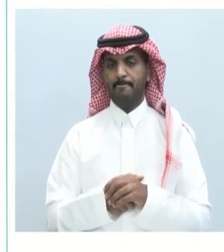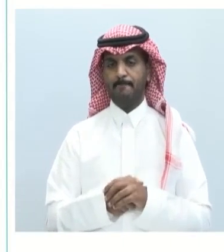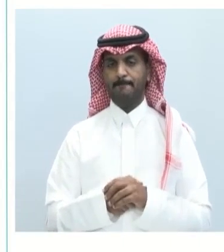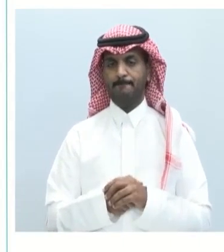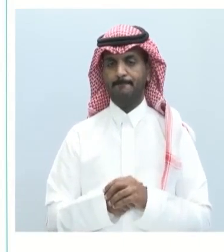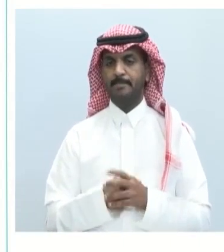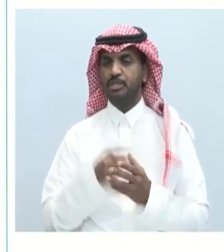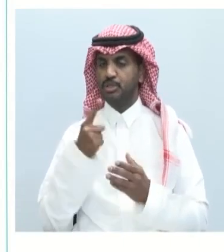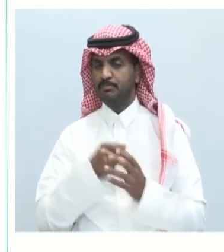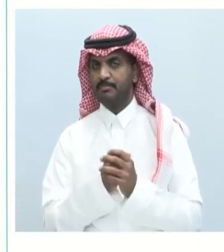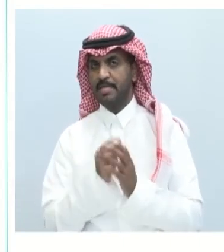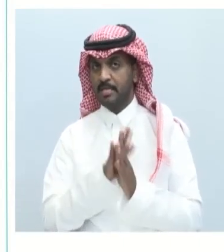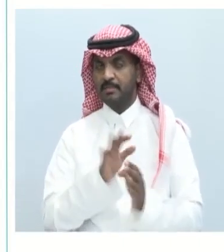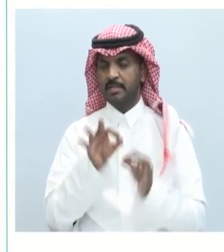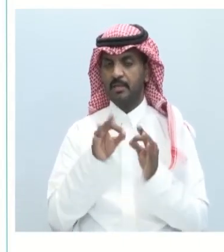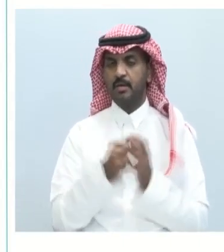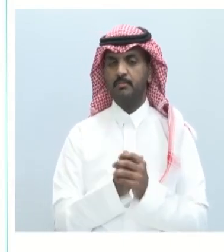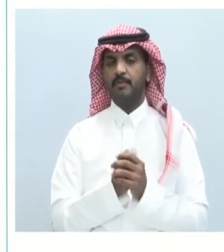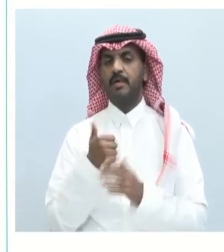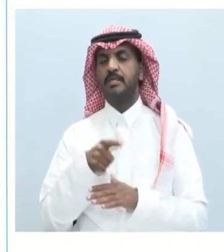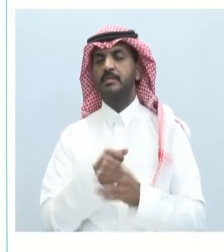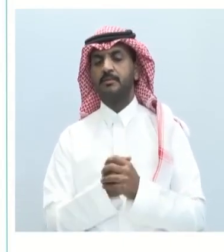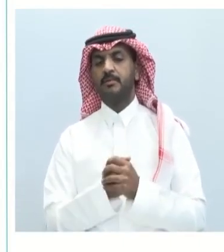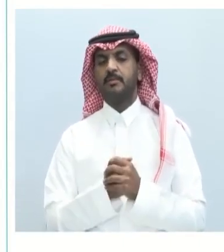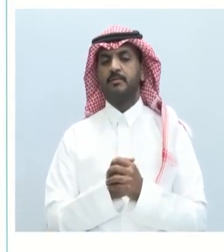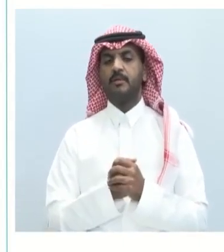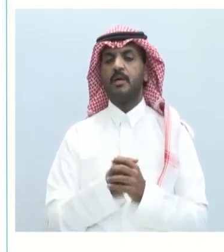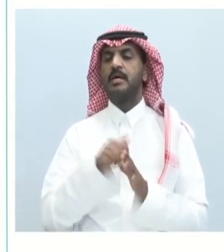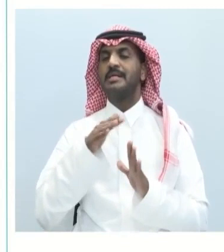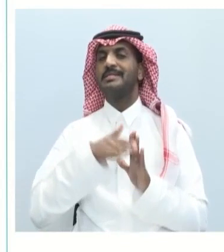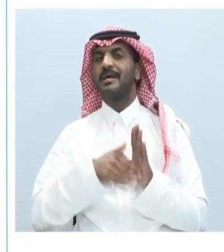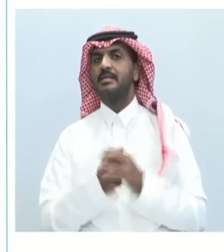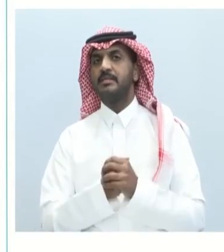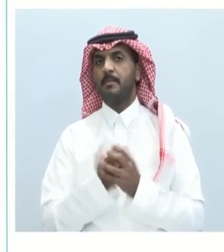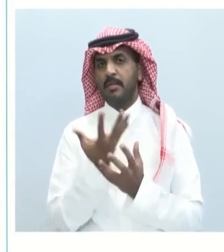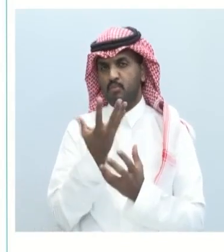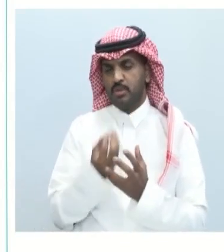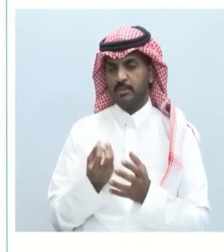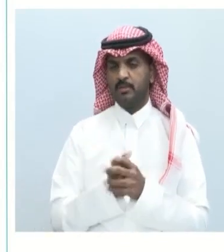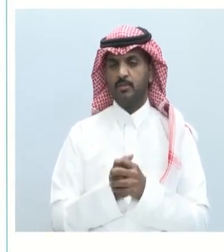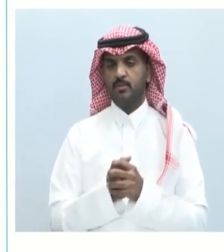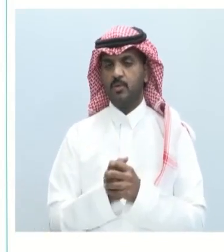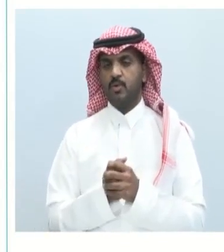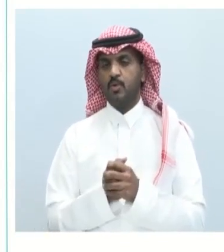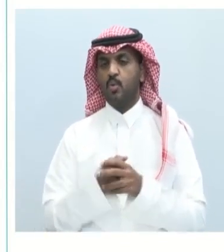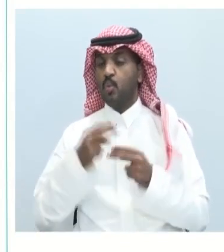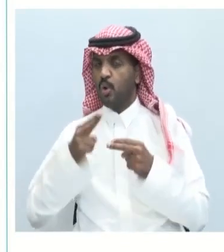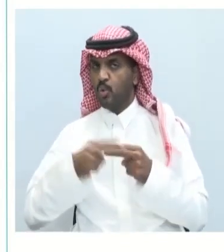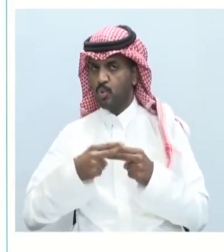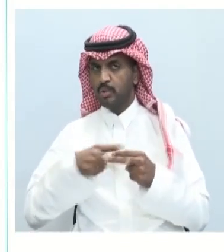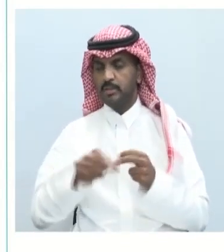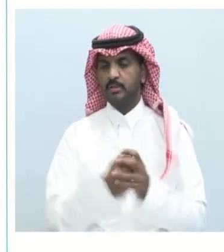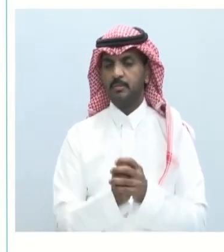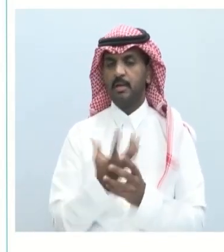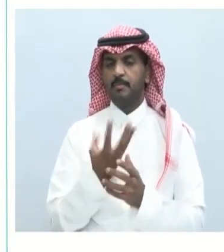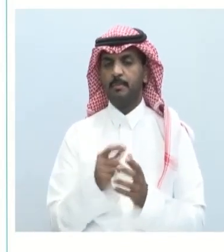يجب ان يعتمد اختيار المفتاح الاساسي برايمري على خصائص البيانات المخزنه والقيود التي تنطبق على